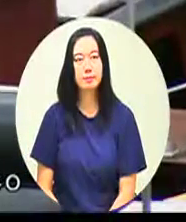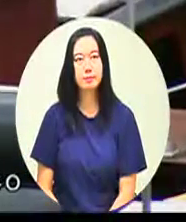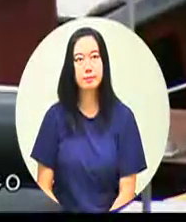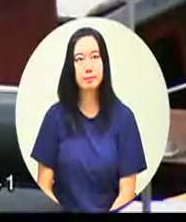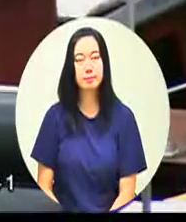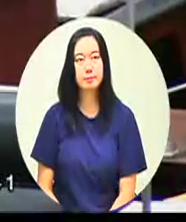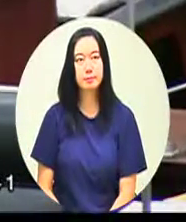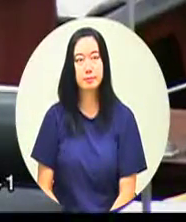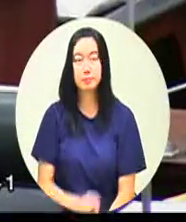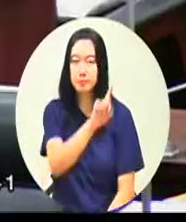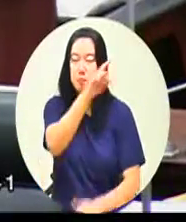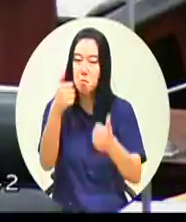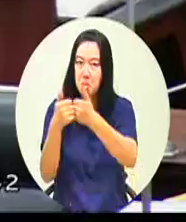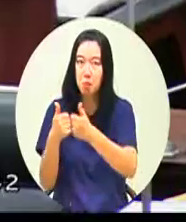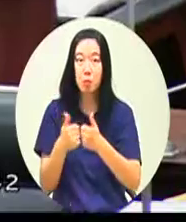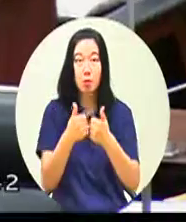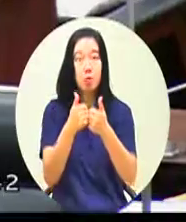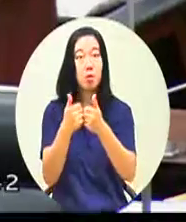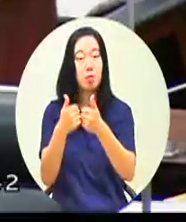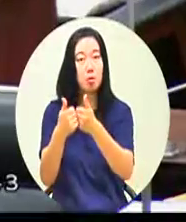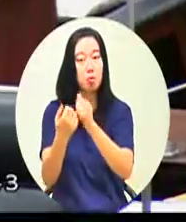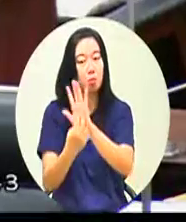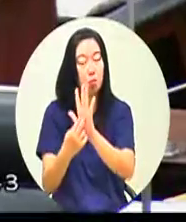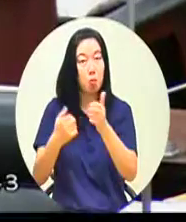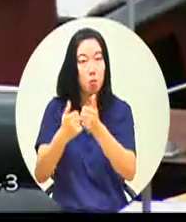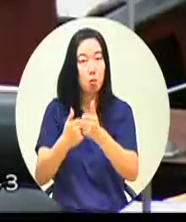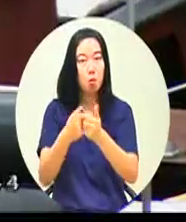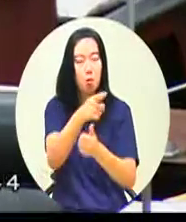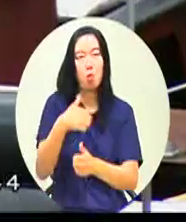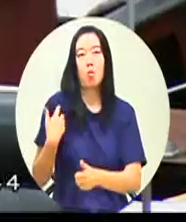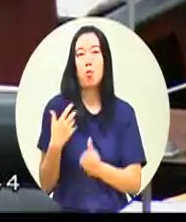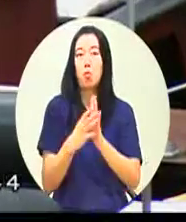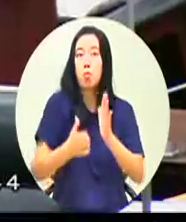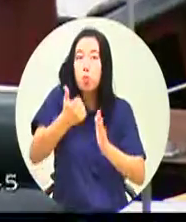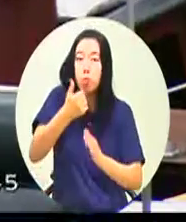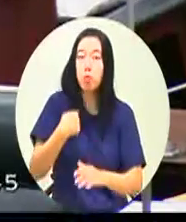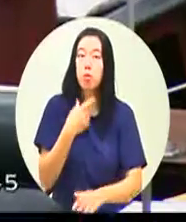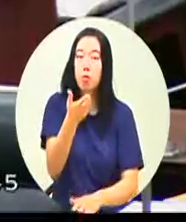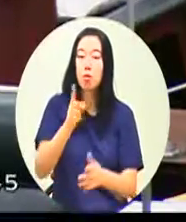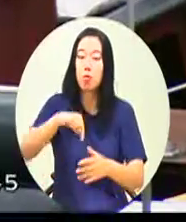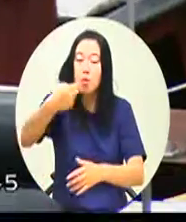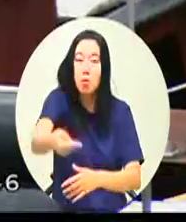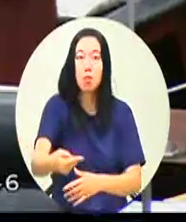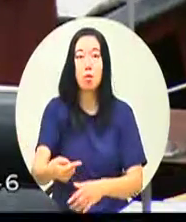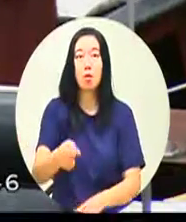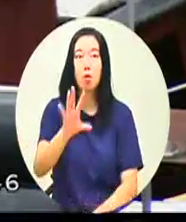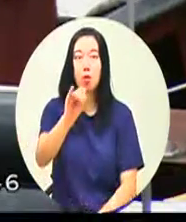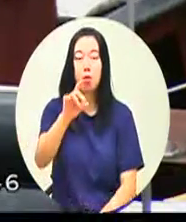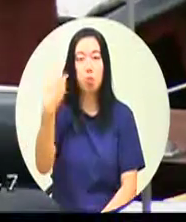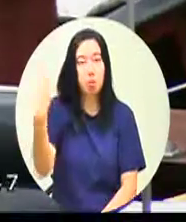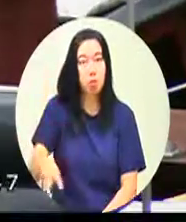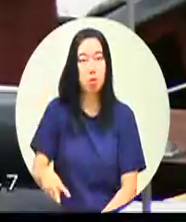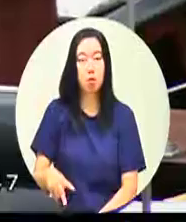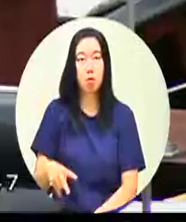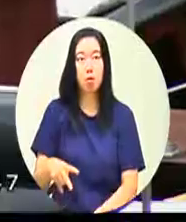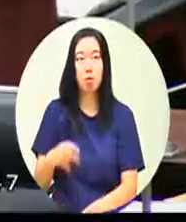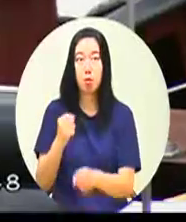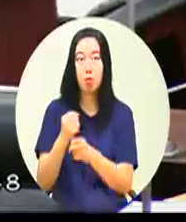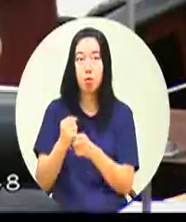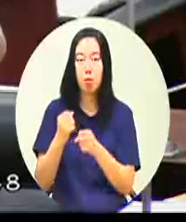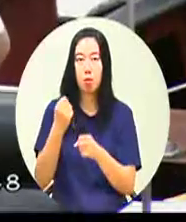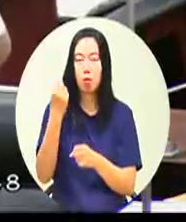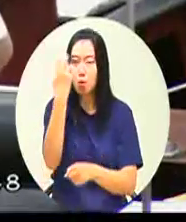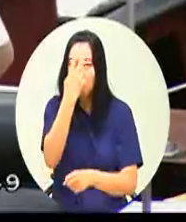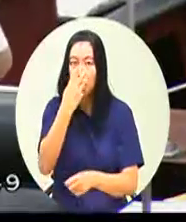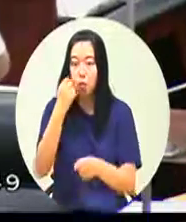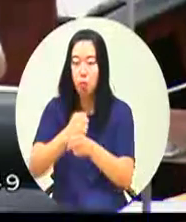迄天吼，大家伫遐说明会，我毋知局长你了后续，恁有去做这个工课无？我就毋